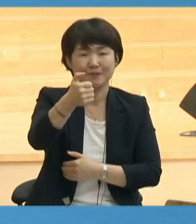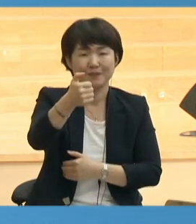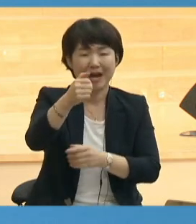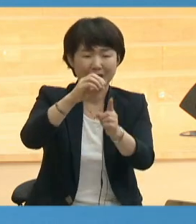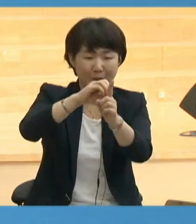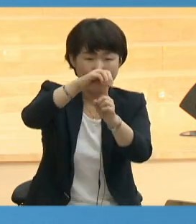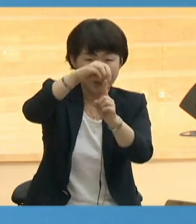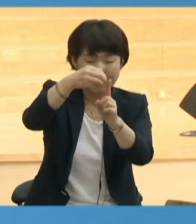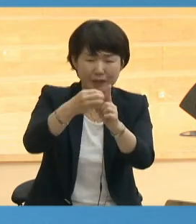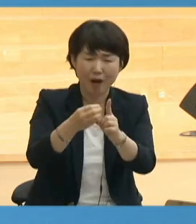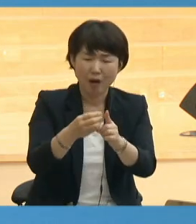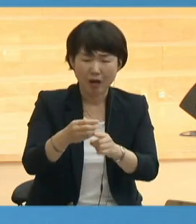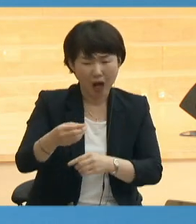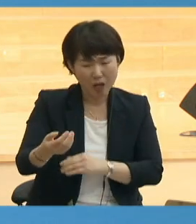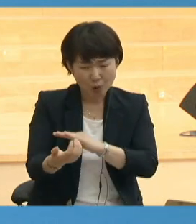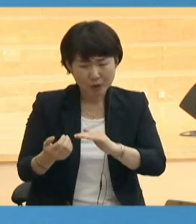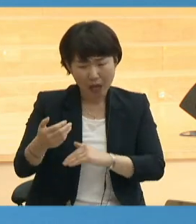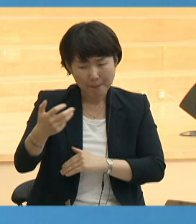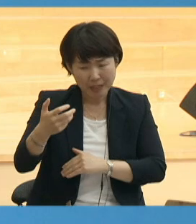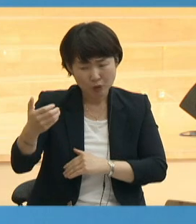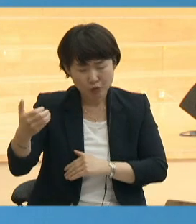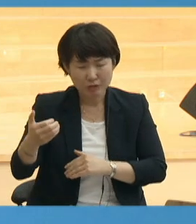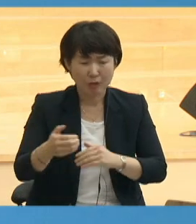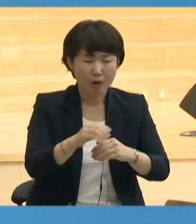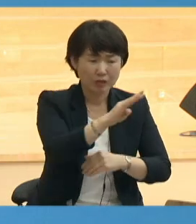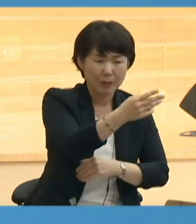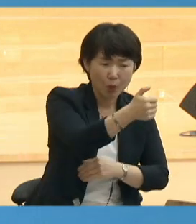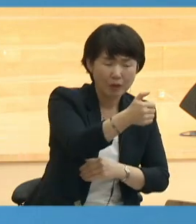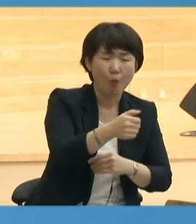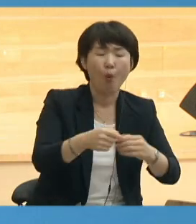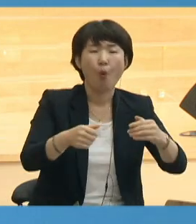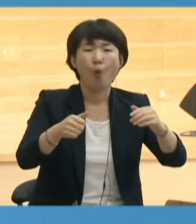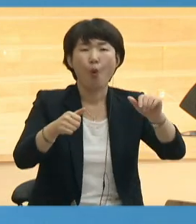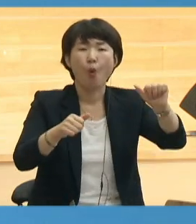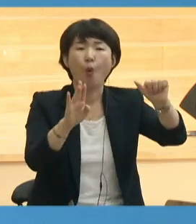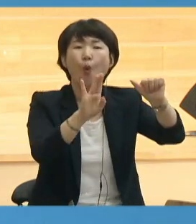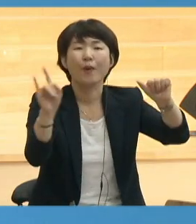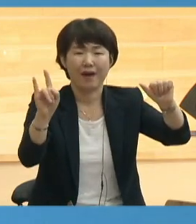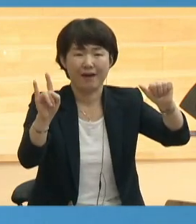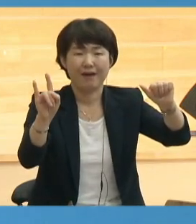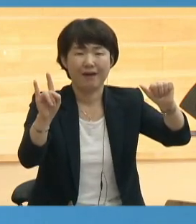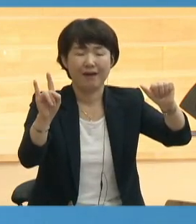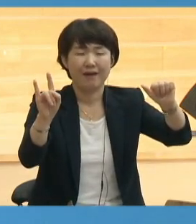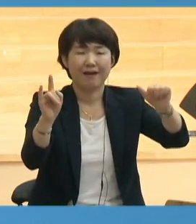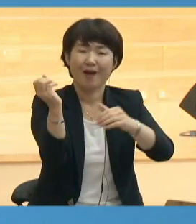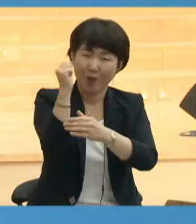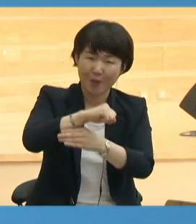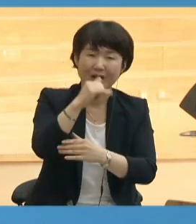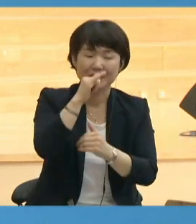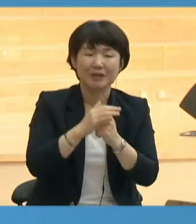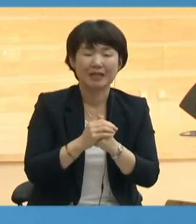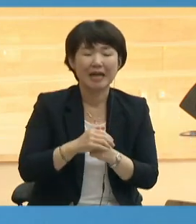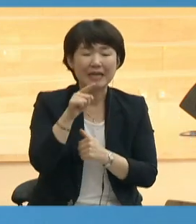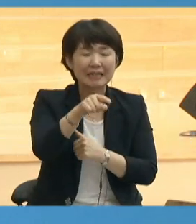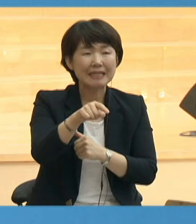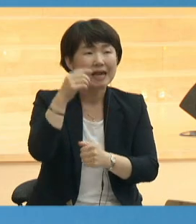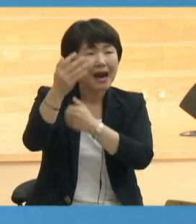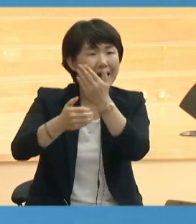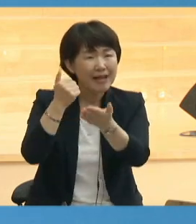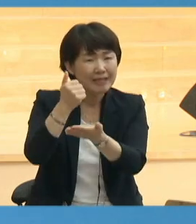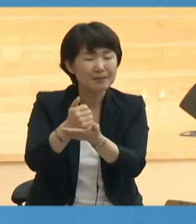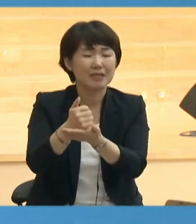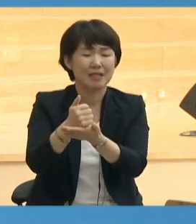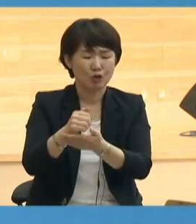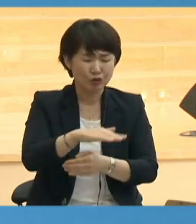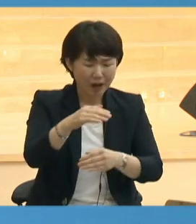그러니까 89 10 에 비하면 5배 알이 내 치는거 하나님이 메시지를 우리 하두